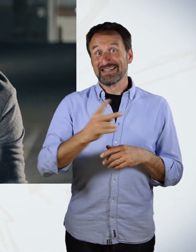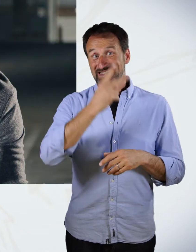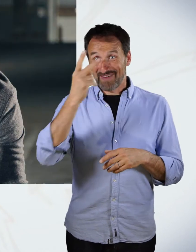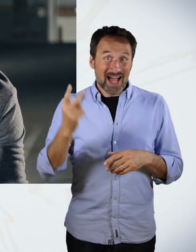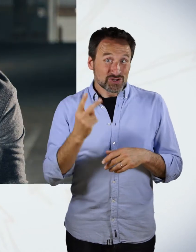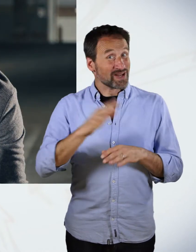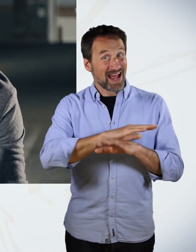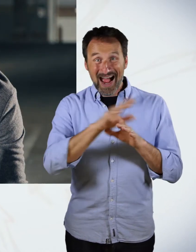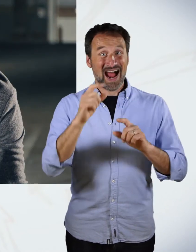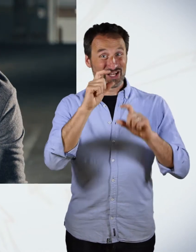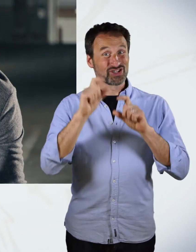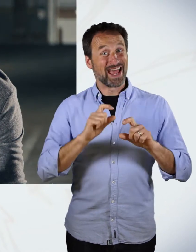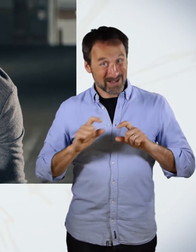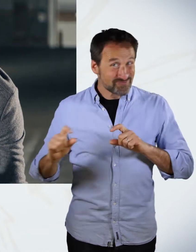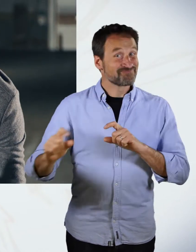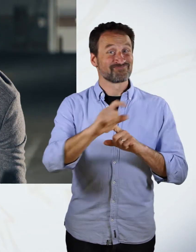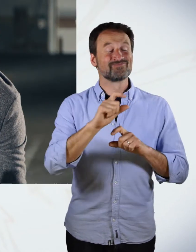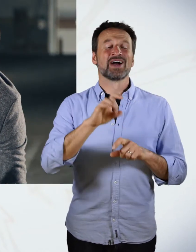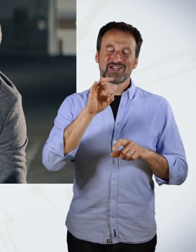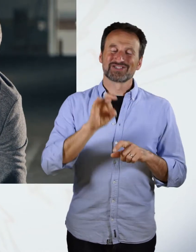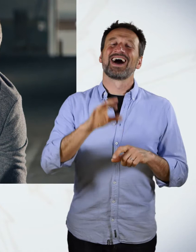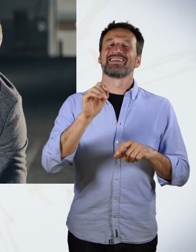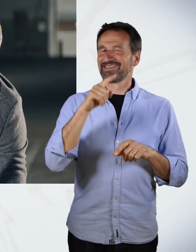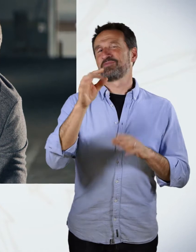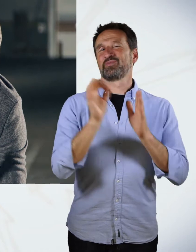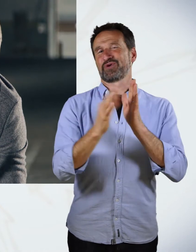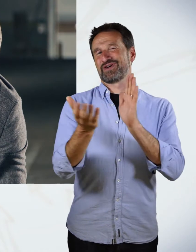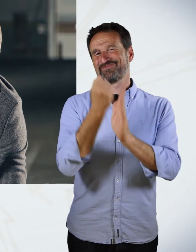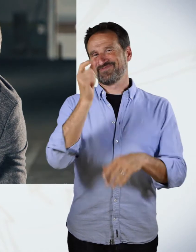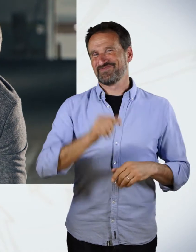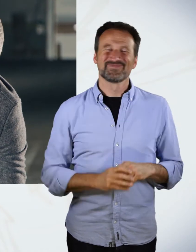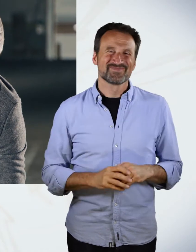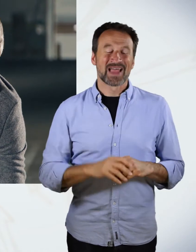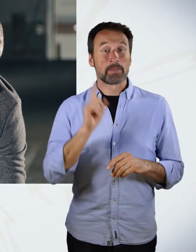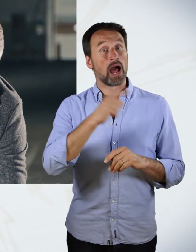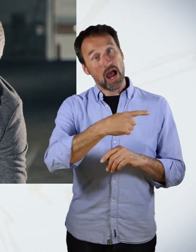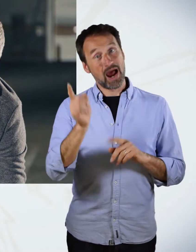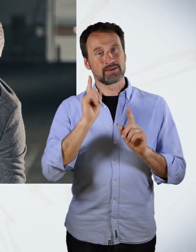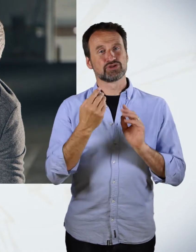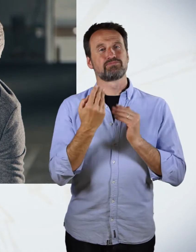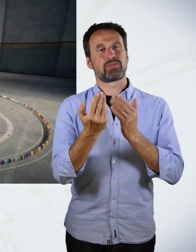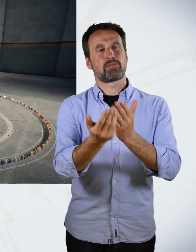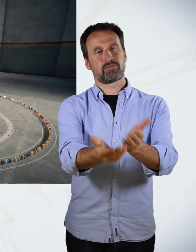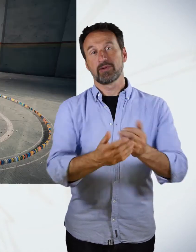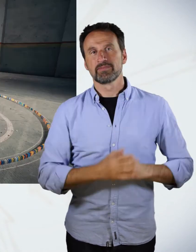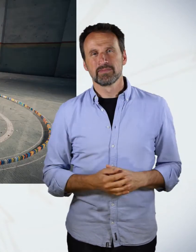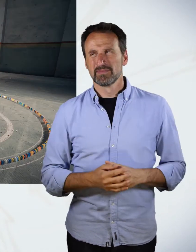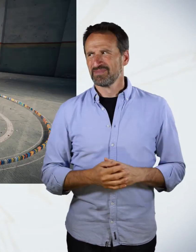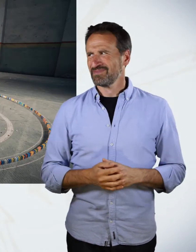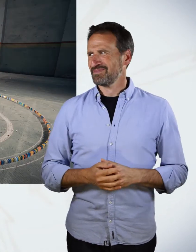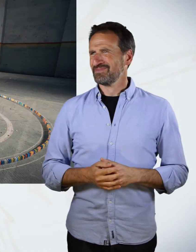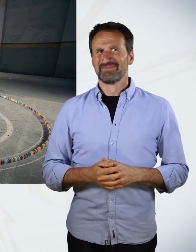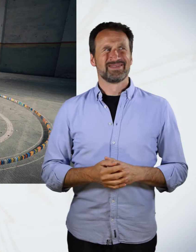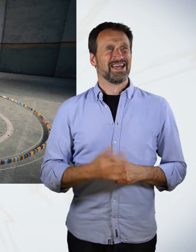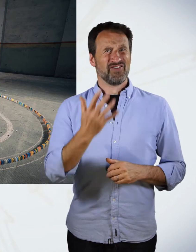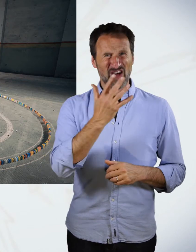dir. Die Zeit läuft. Also ich frage mich jetzt nur, woher habt ihr 5000 Dominosteine? 2 Stunden? Ich